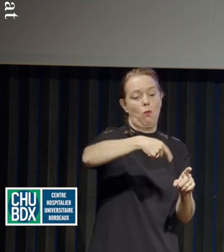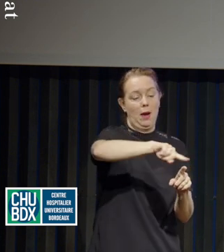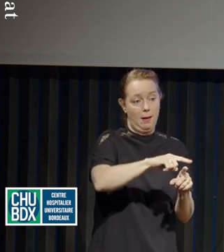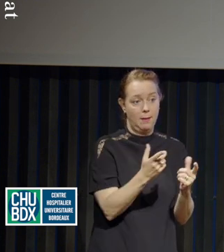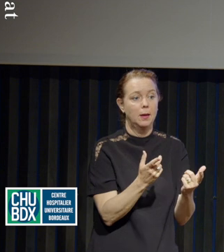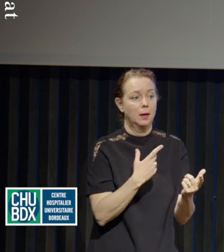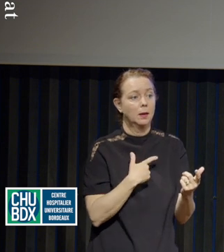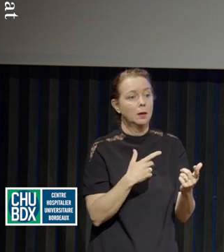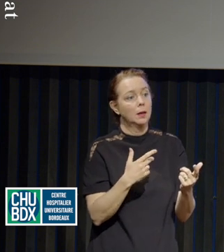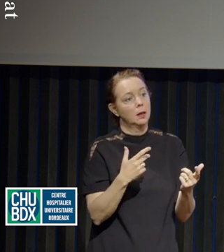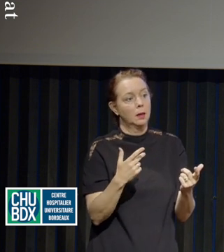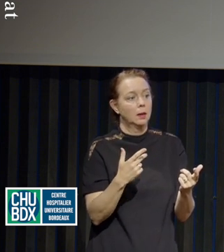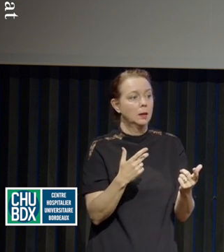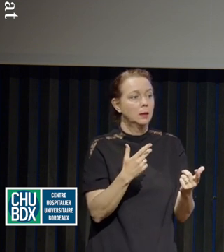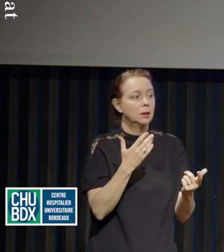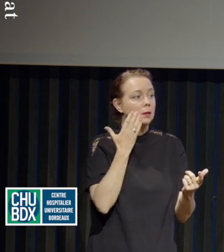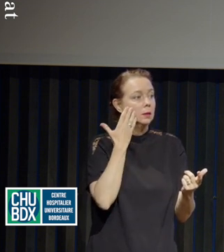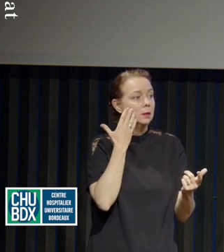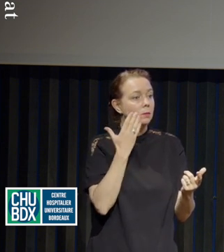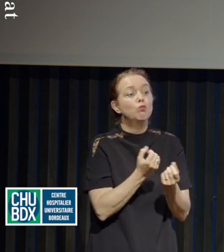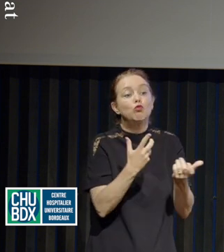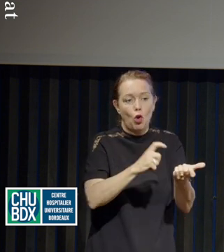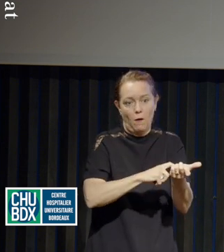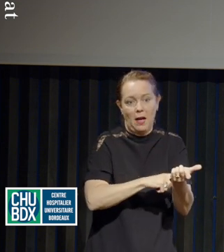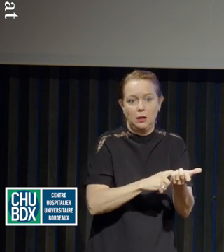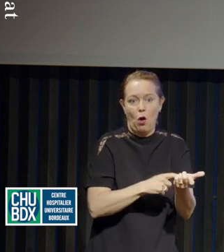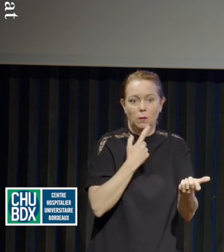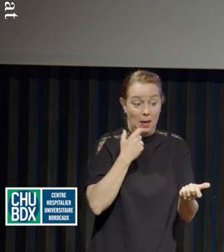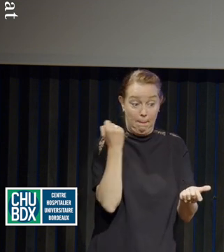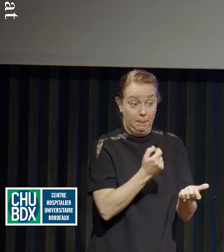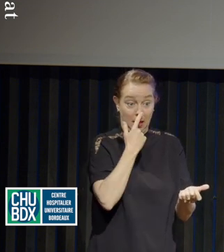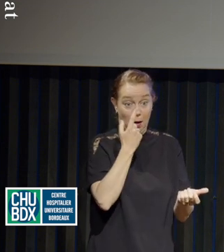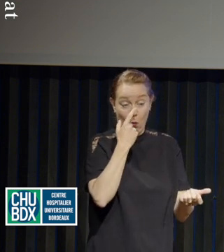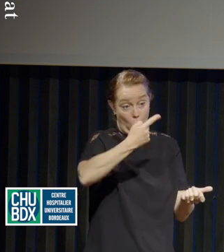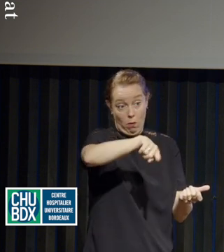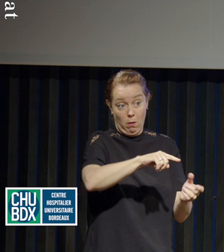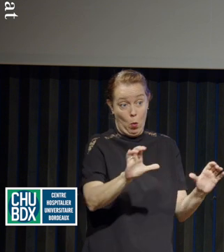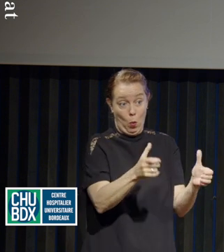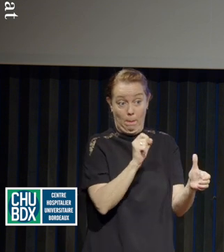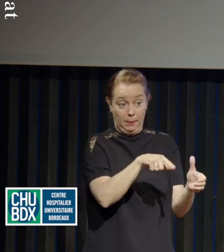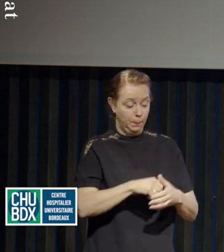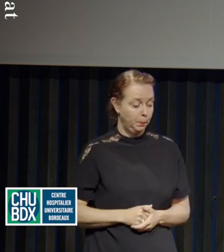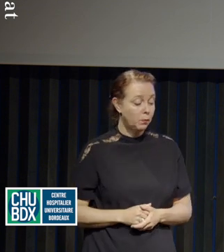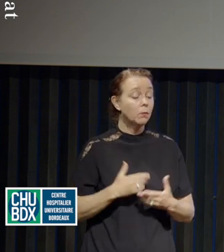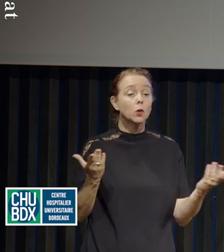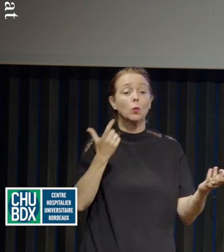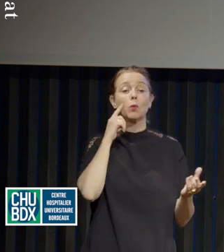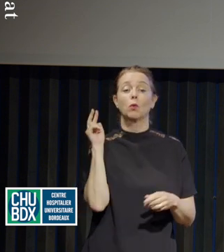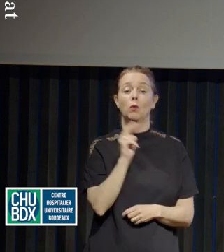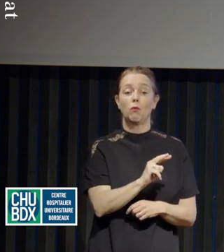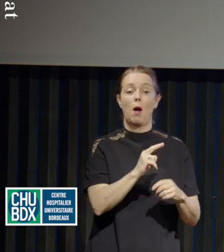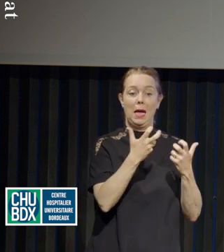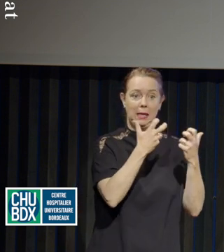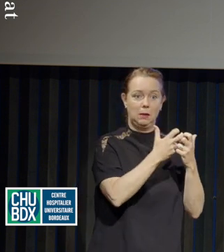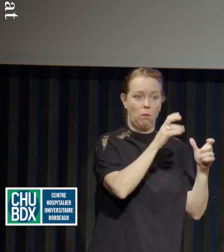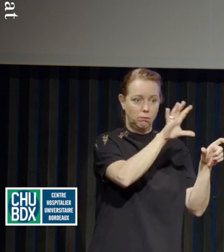à certains nombres de facteurs de stress. Donc, on voit à travers ces différents